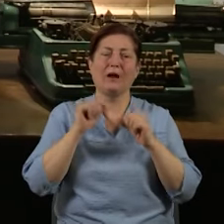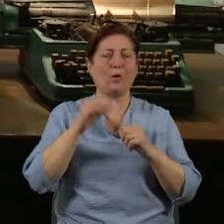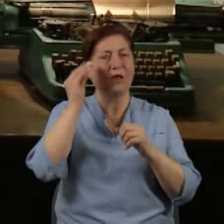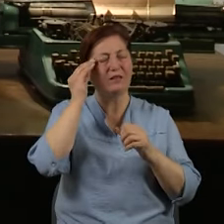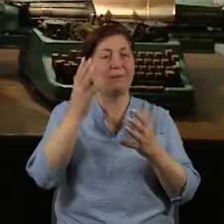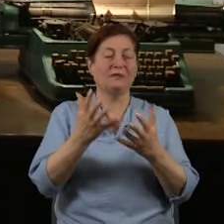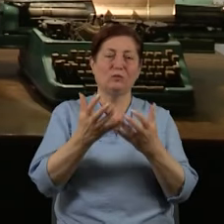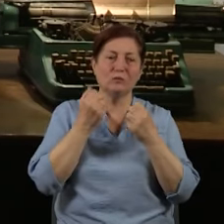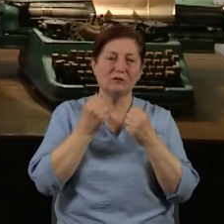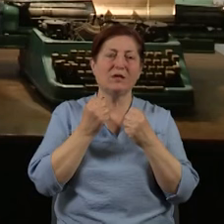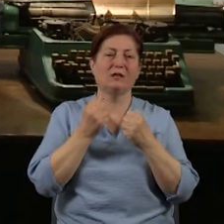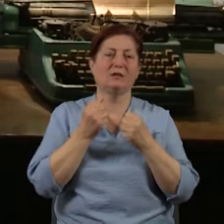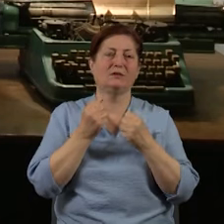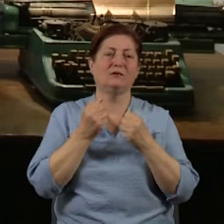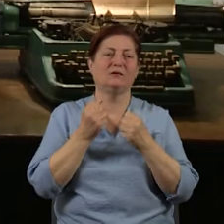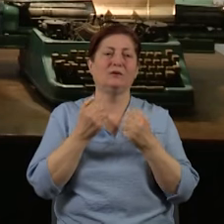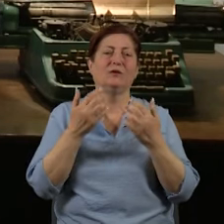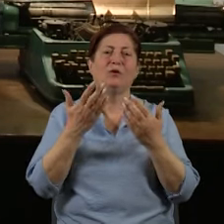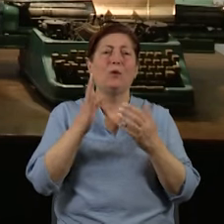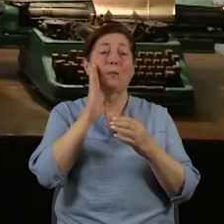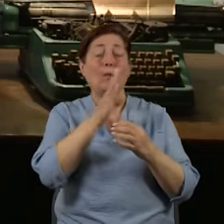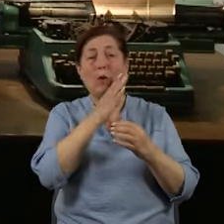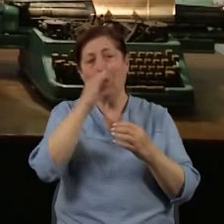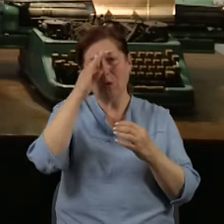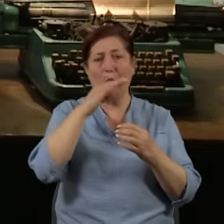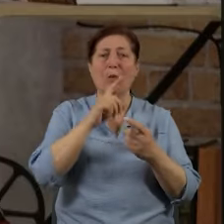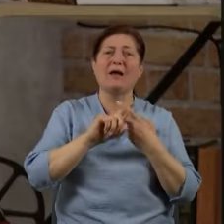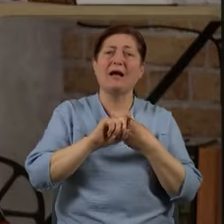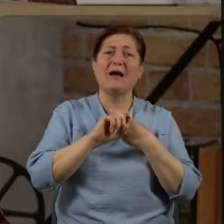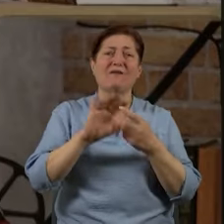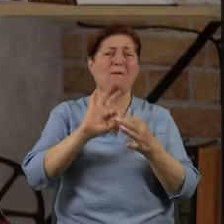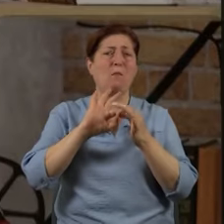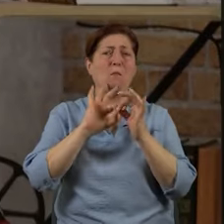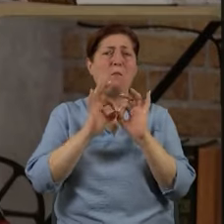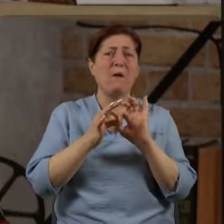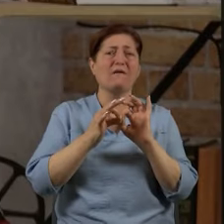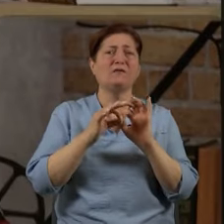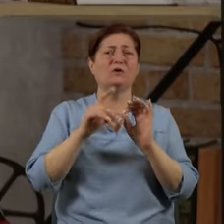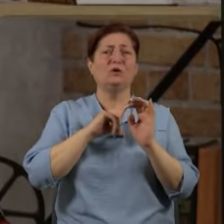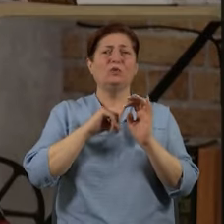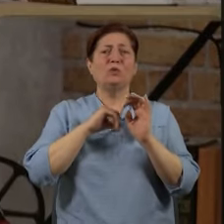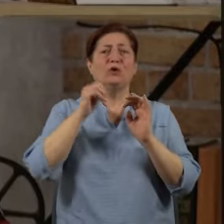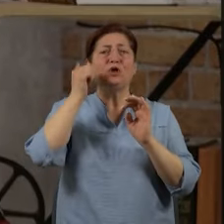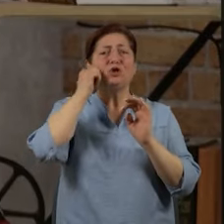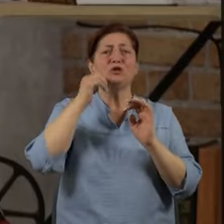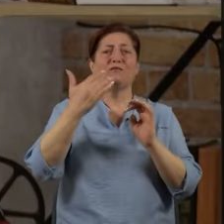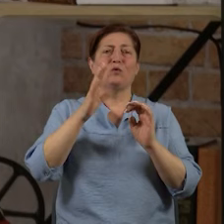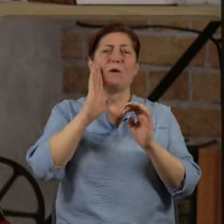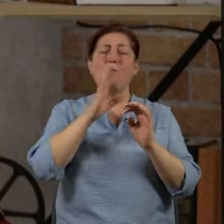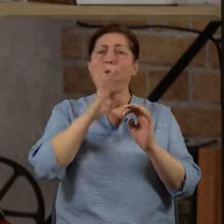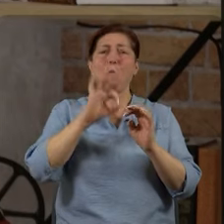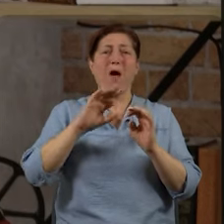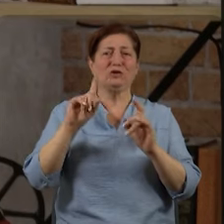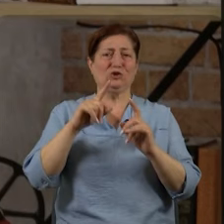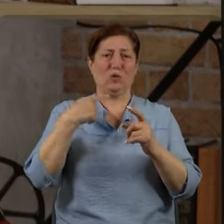տպավորություն ստանալ, թե մոր հոր հետ կապված մանրամասները, մանավանդ եթե հիշենք Չարենցն ամայում ինչպես է խոսում մոր մասին, հա,